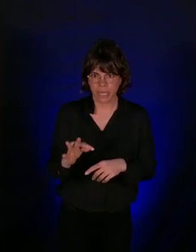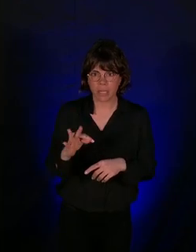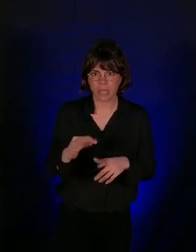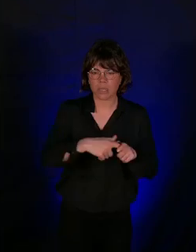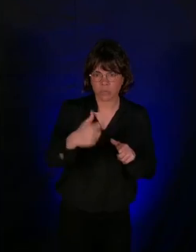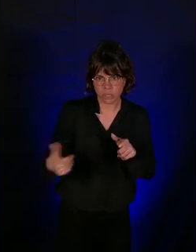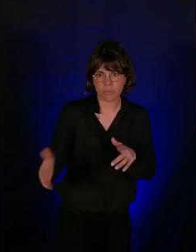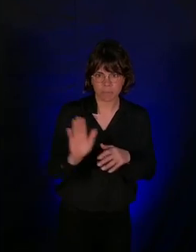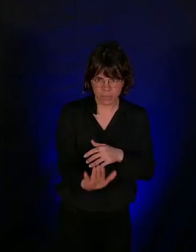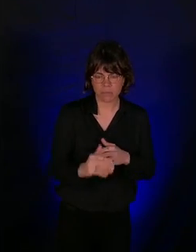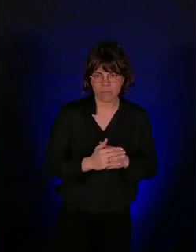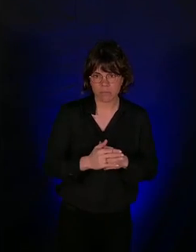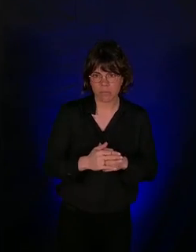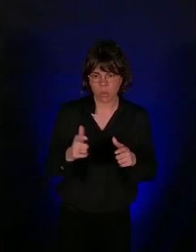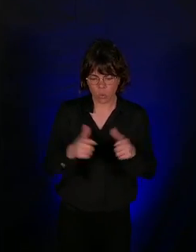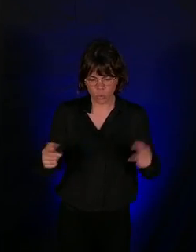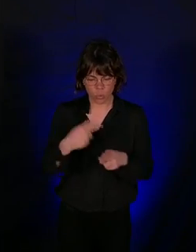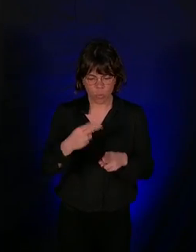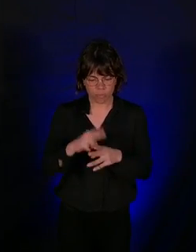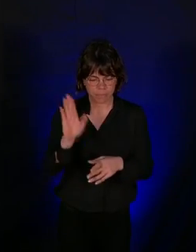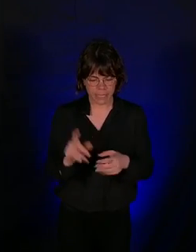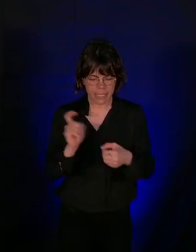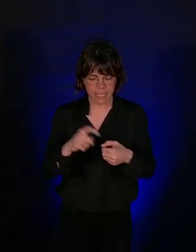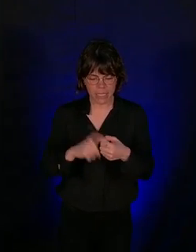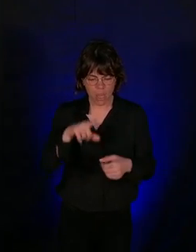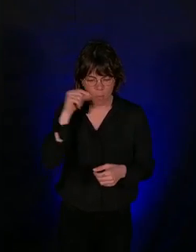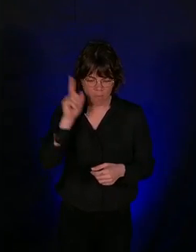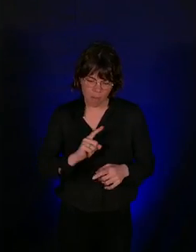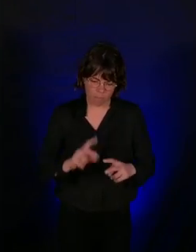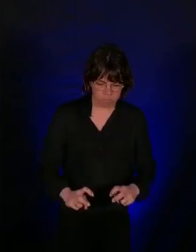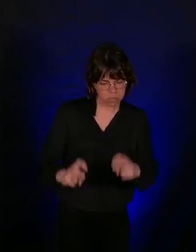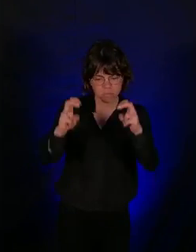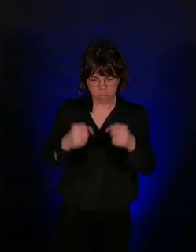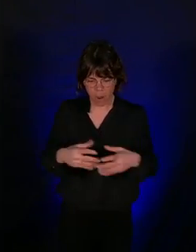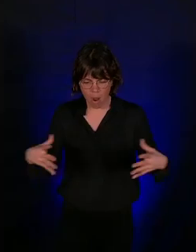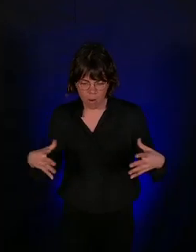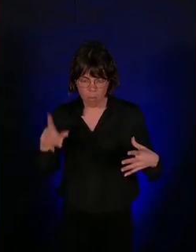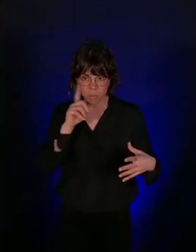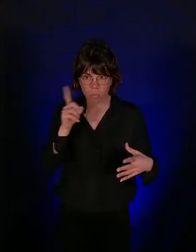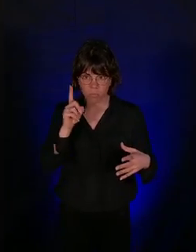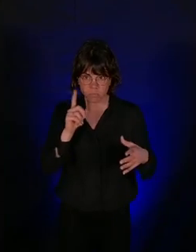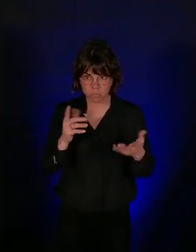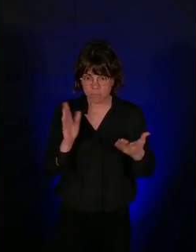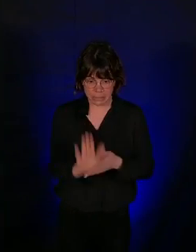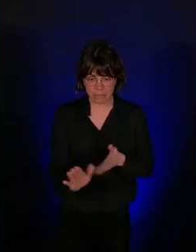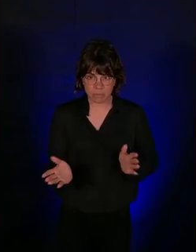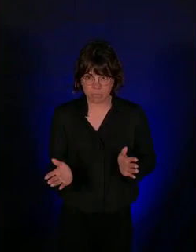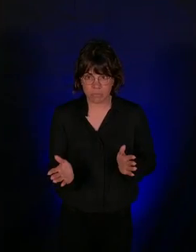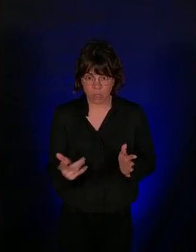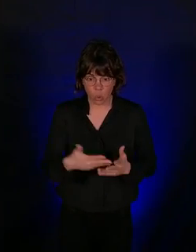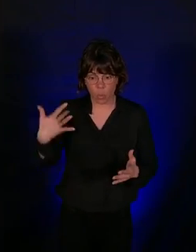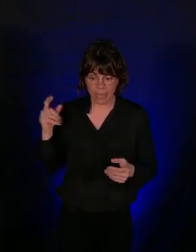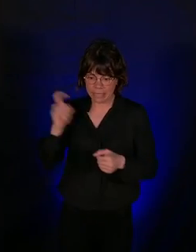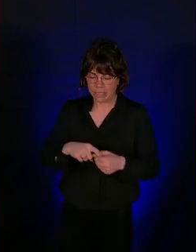fédération voit son nombre de syndicats et de syndiqués progresser sûrement la radicalité syndqué depuis